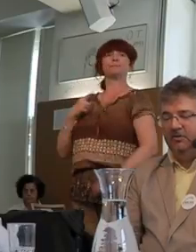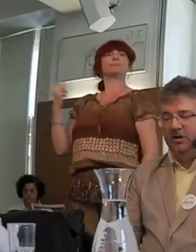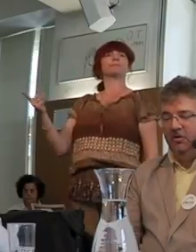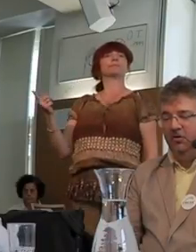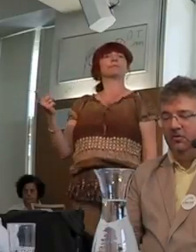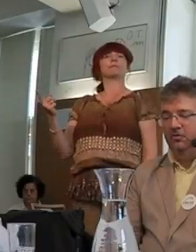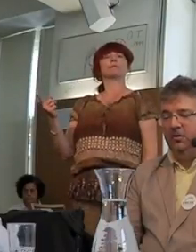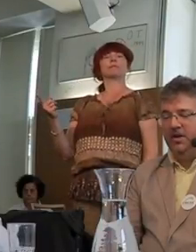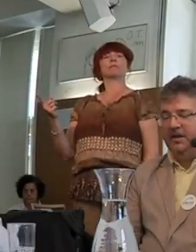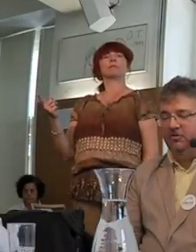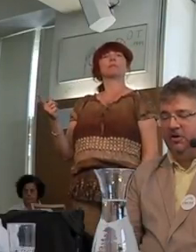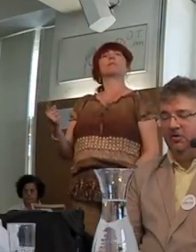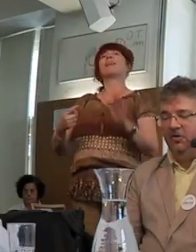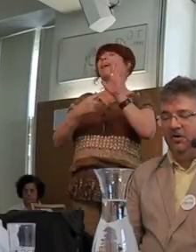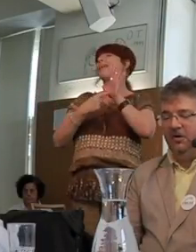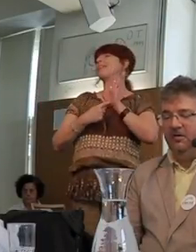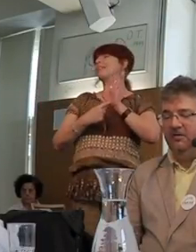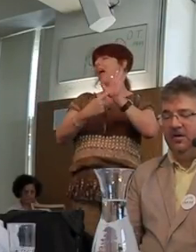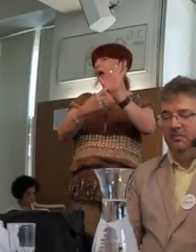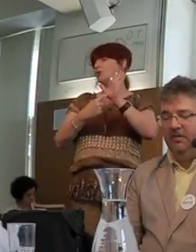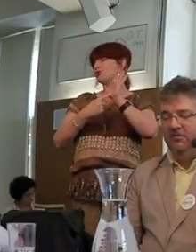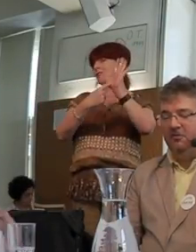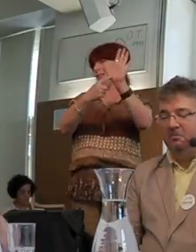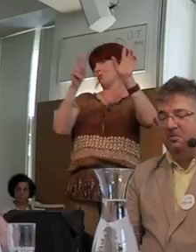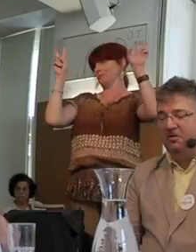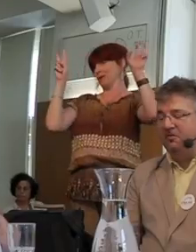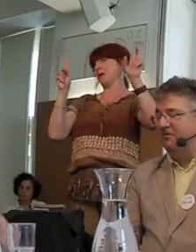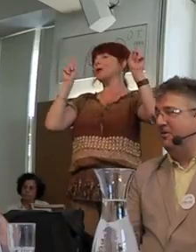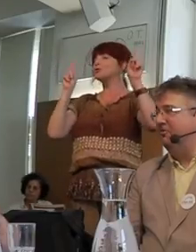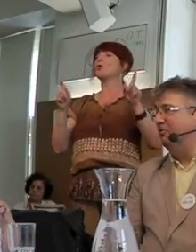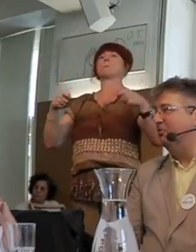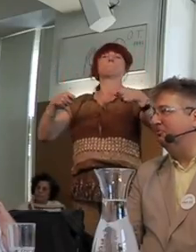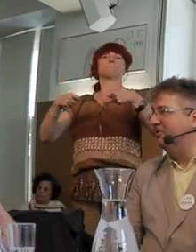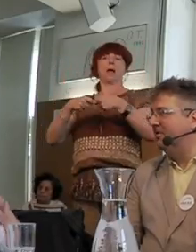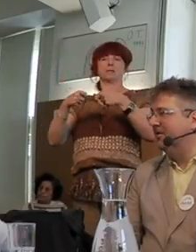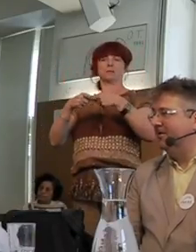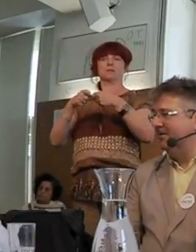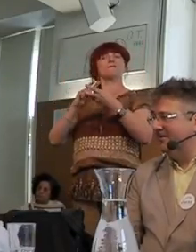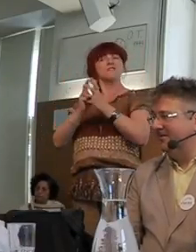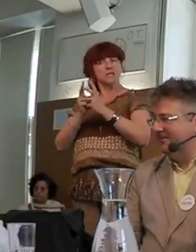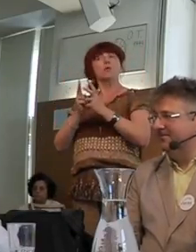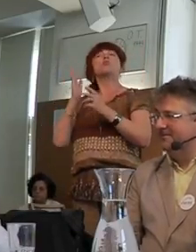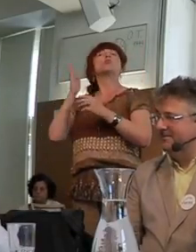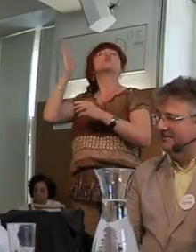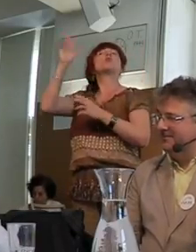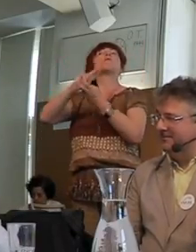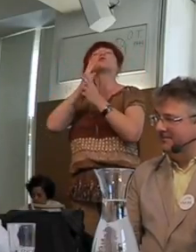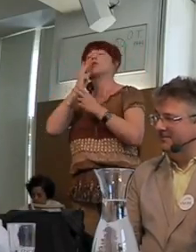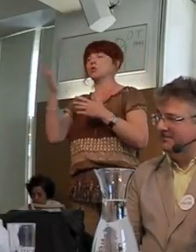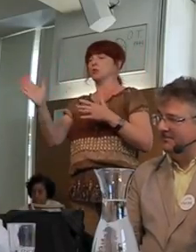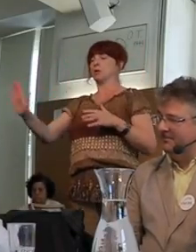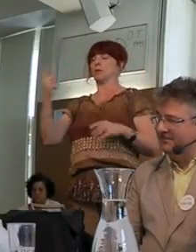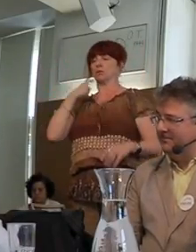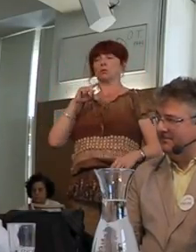adäquate Darstellung, stimmige Darstellung des Themas bzw. die Zukunft? Ja, die